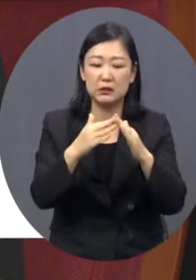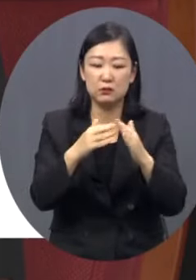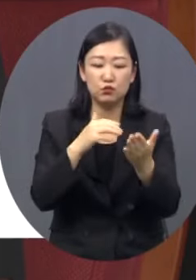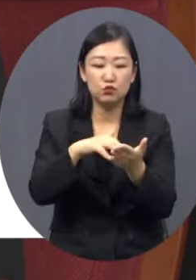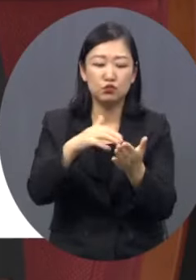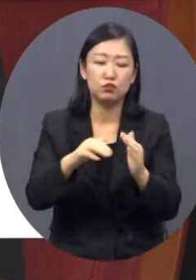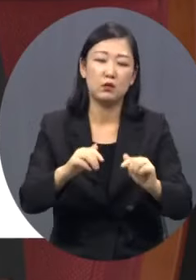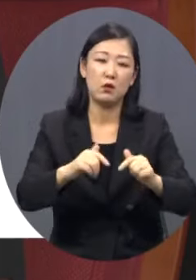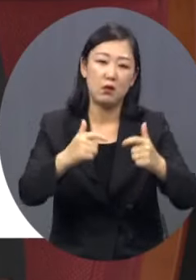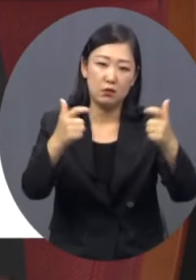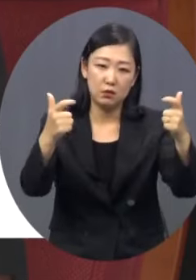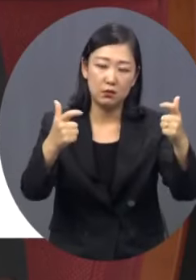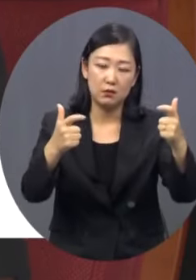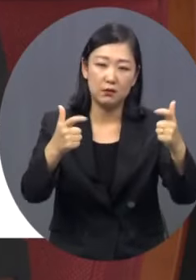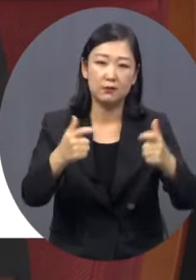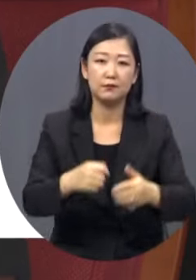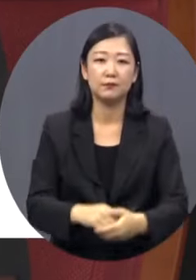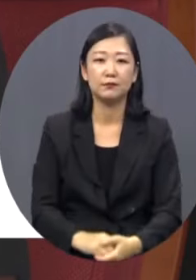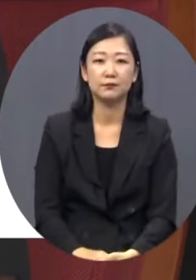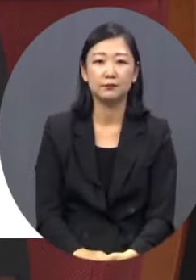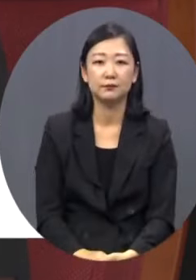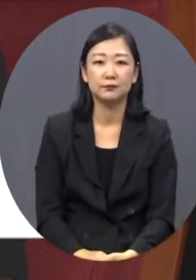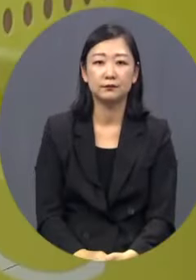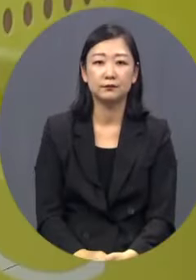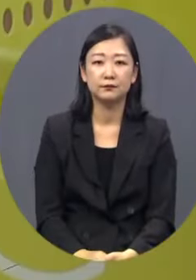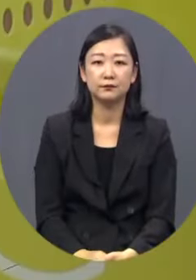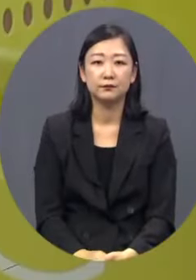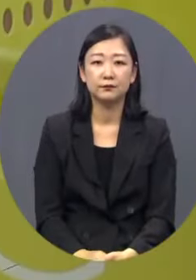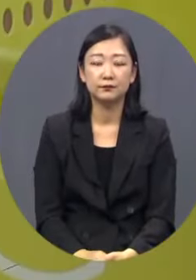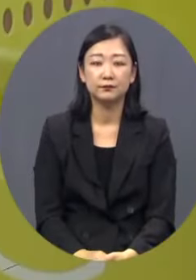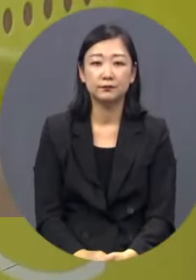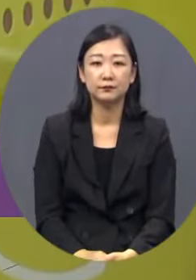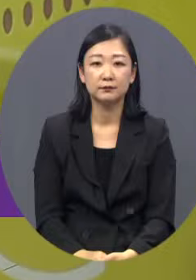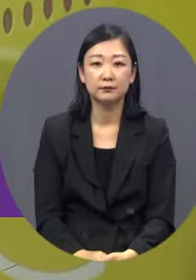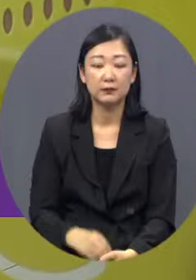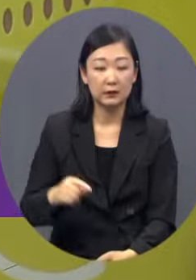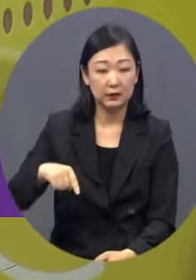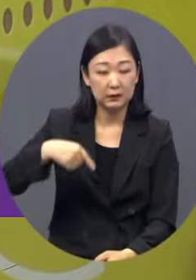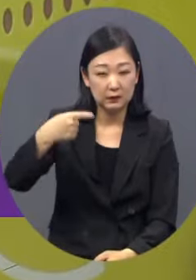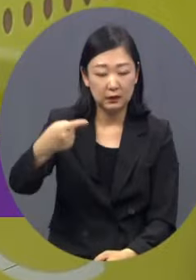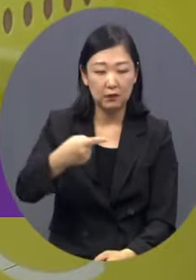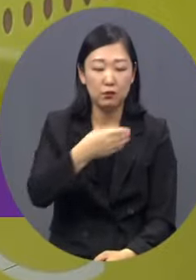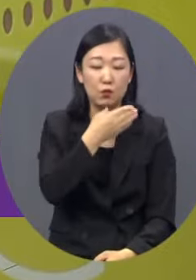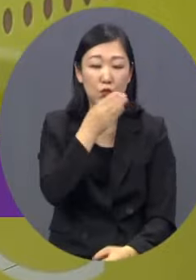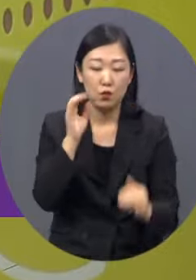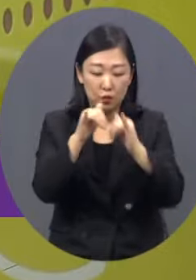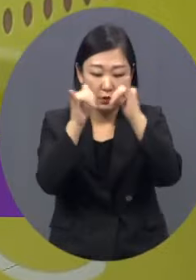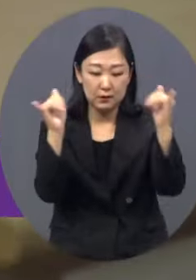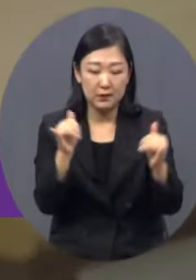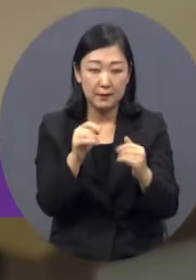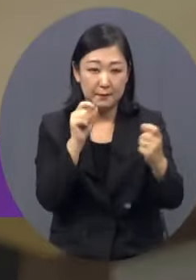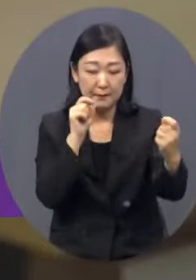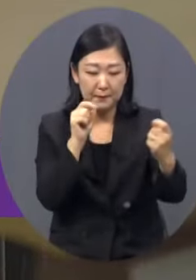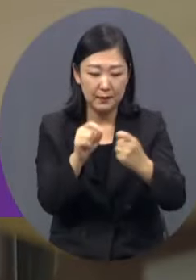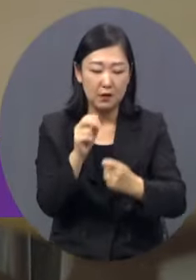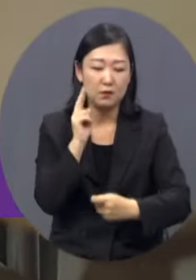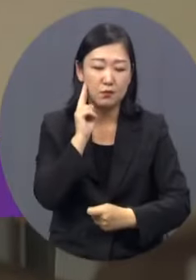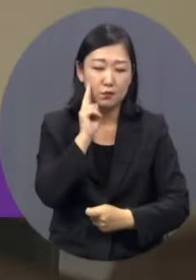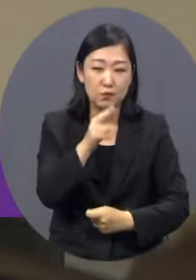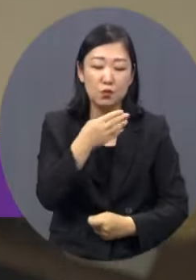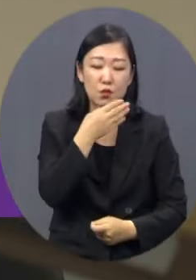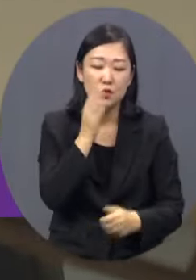급격히 증가할 수 있다는 것을 예측해 볼 수 있고요 다음 시간에는 초고령 사회를 앞두고 심화되고 있는